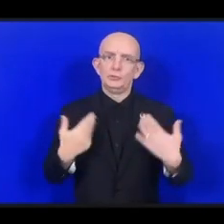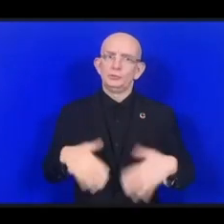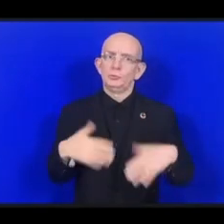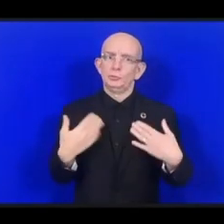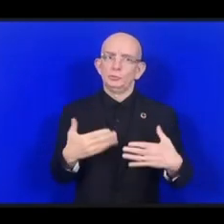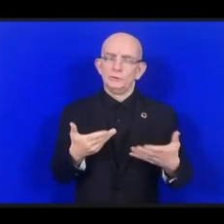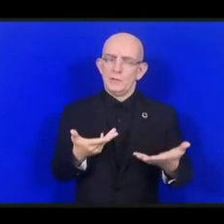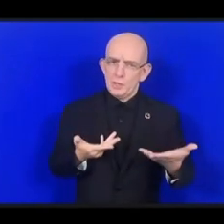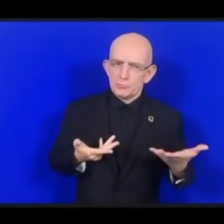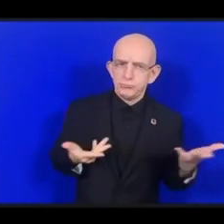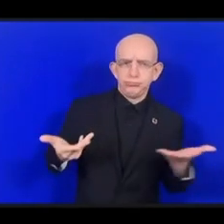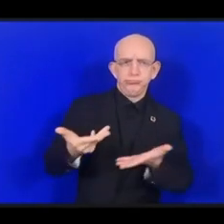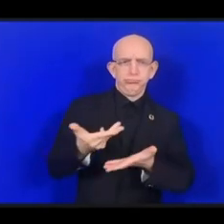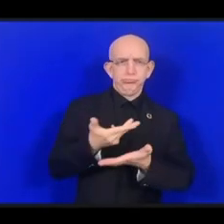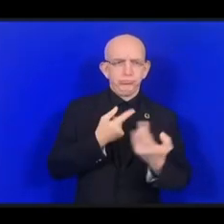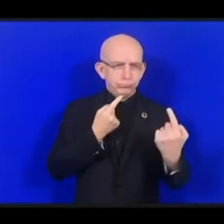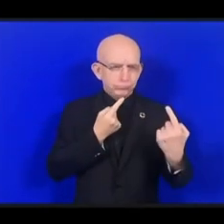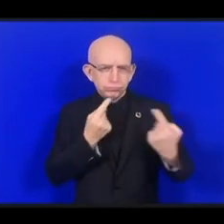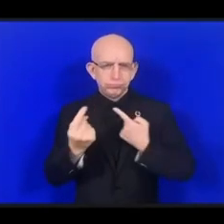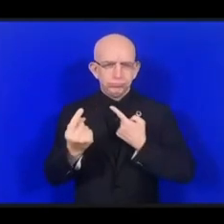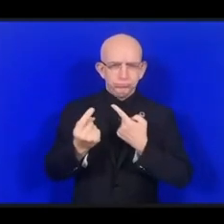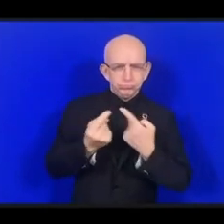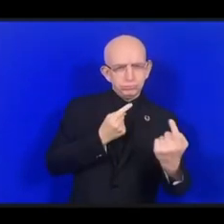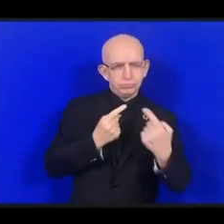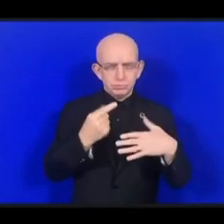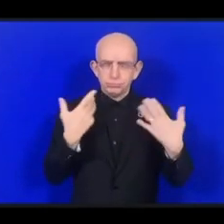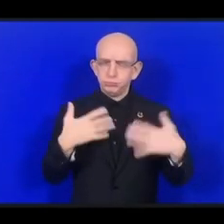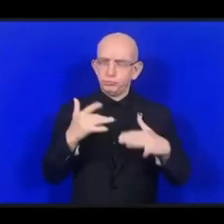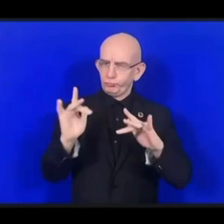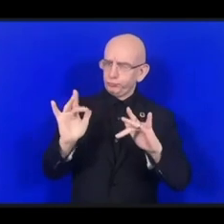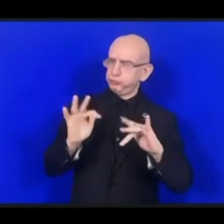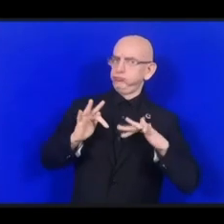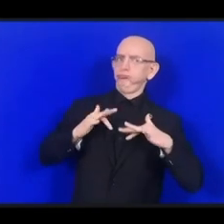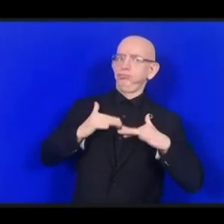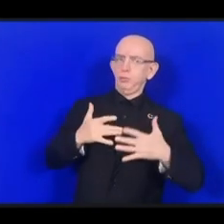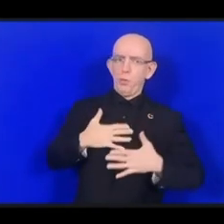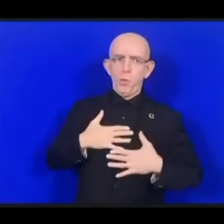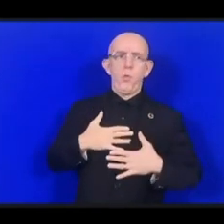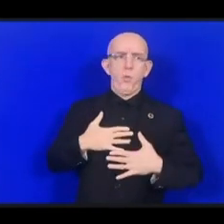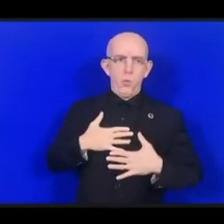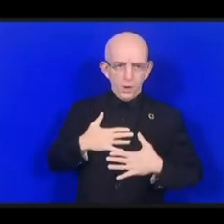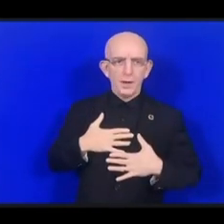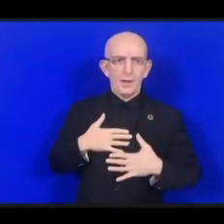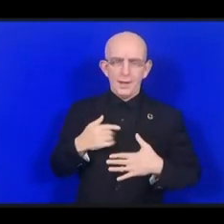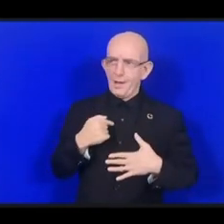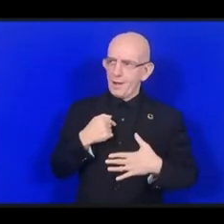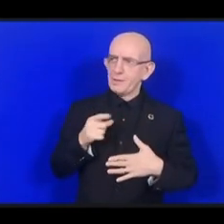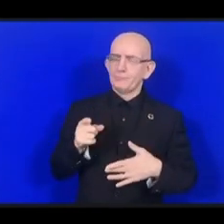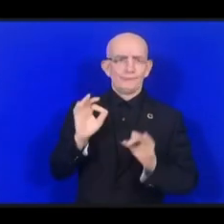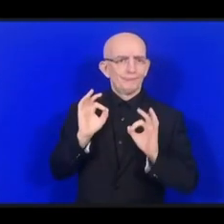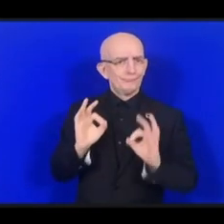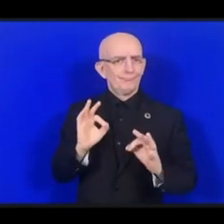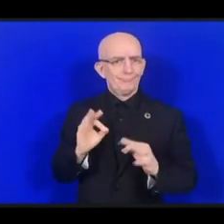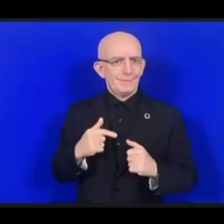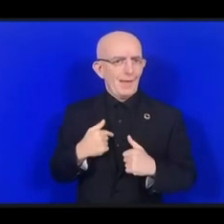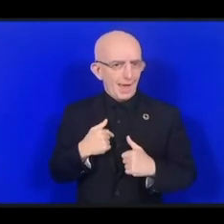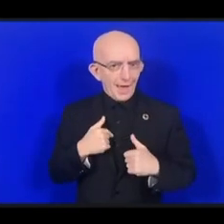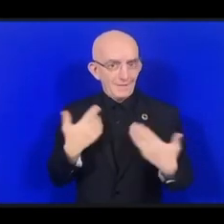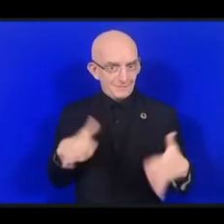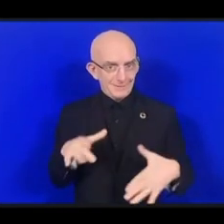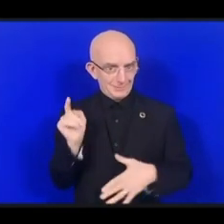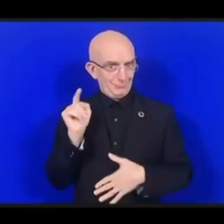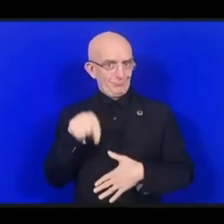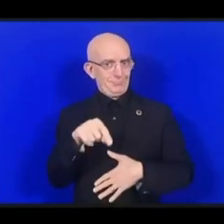ومجزئ وانا يسعدني ان اشهد ذلك ب نفسي يسعدني ايضا ان انضم اليكم